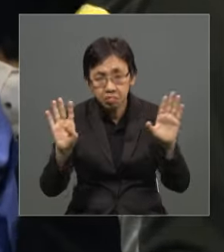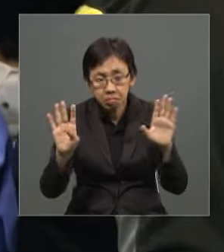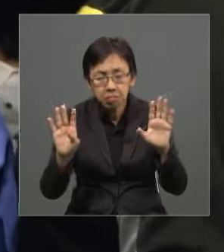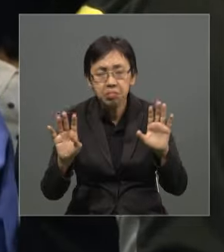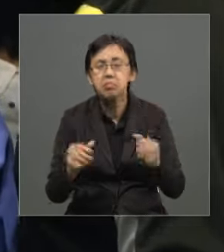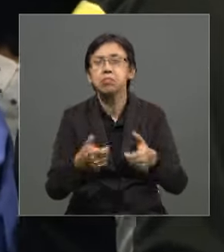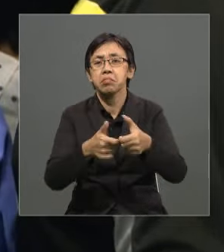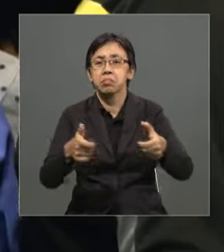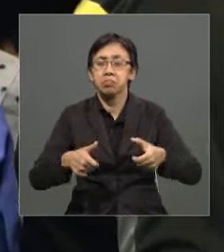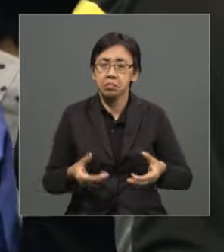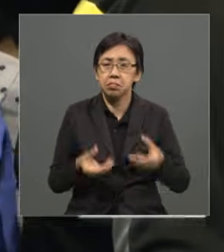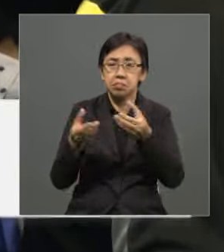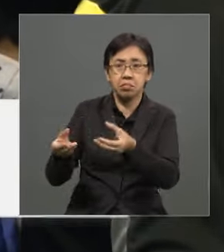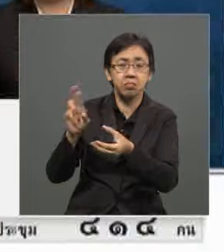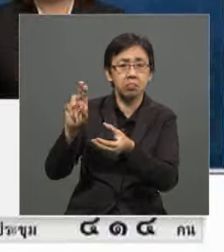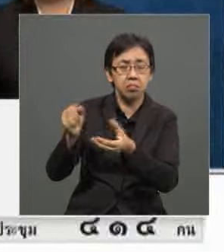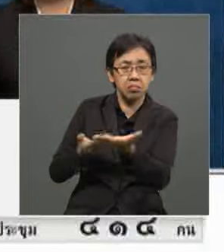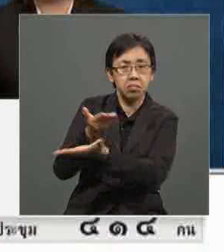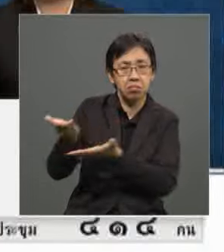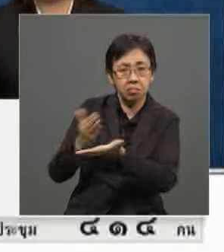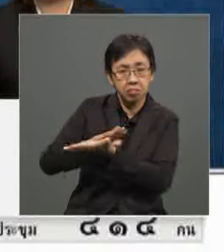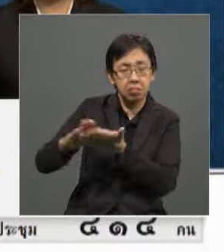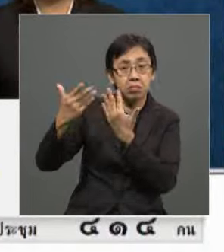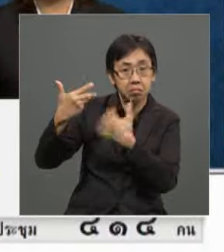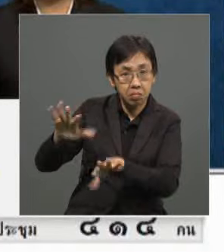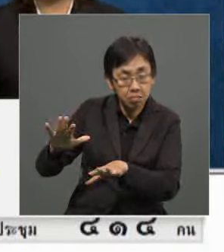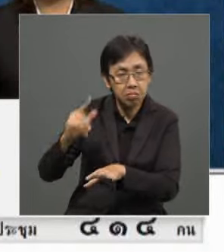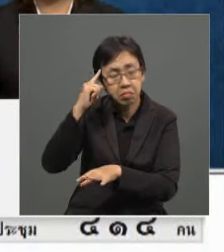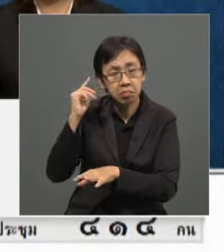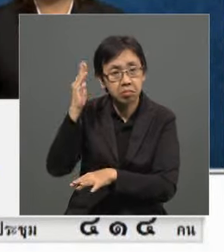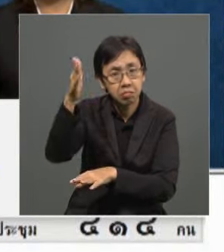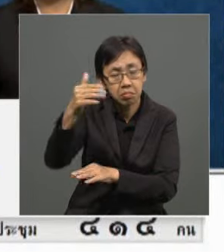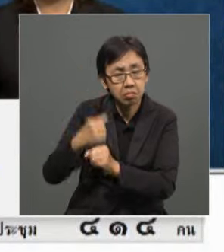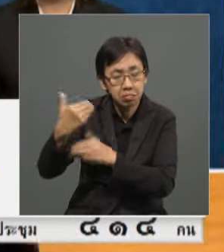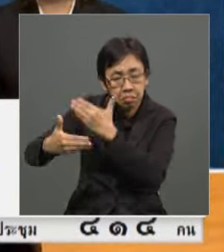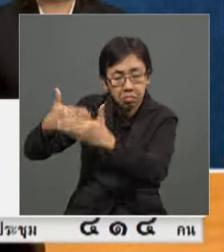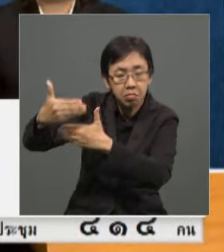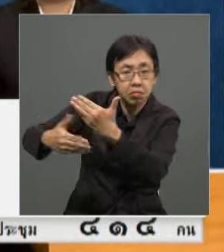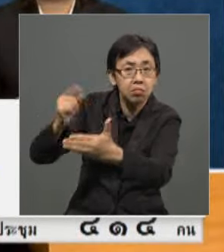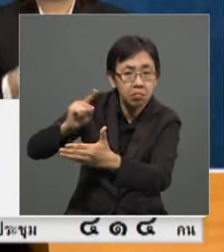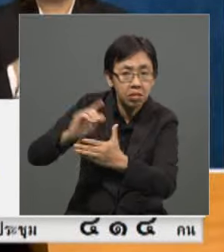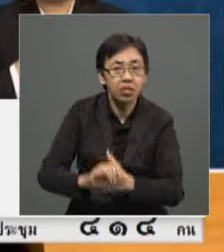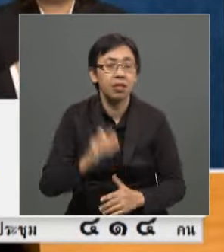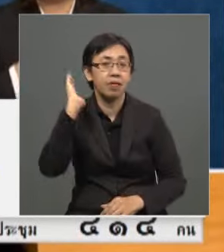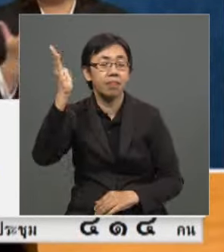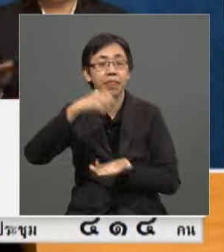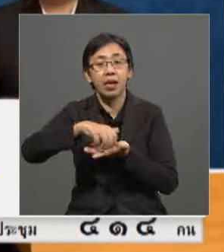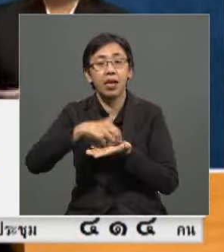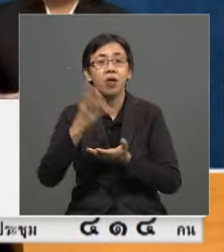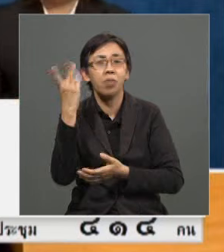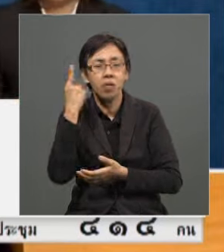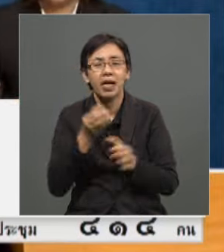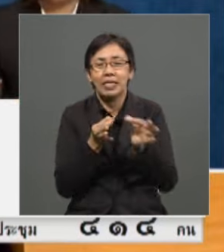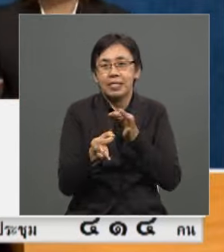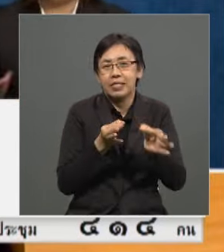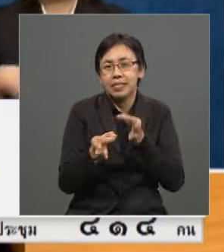ดังกล่าวเข้าสู่สภาเพื่อให้พิจารณาให้เรียบร้อยก่อนว่าจะเดินหน้ากันต่อไปอย่างไรในการอภิปรายเมื่อวานนี้เนี่ยก็พยายาม